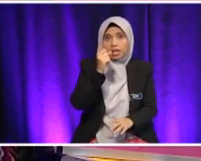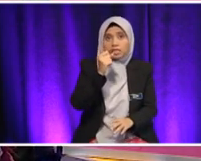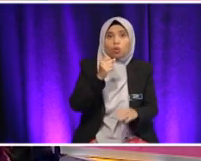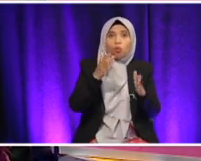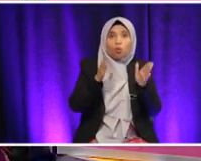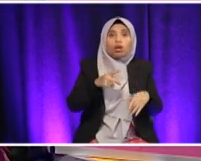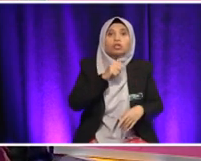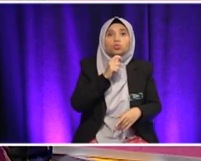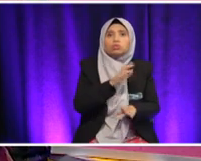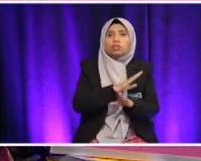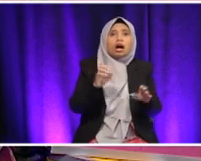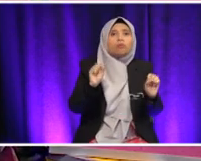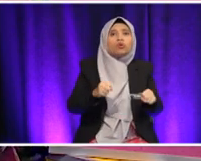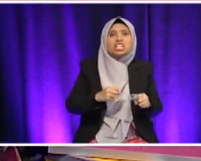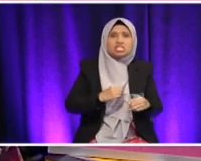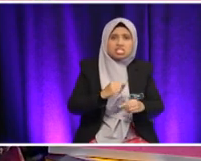bergerak